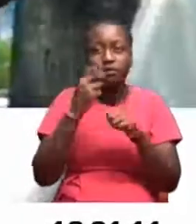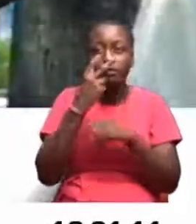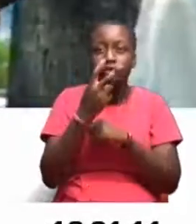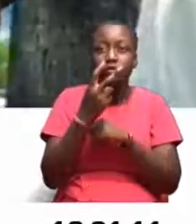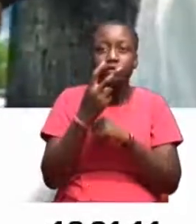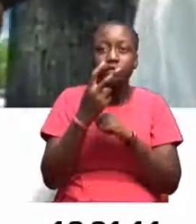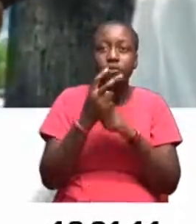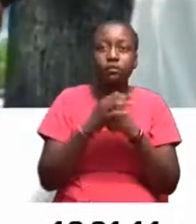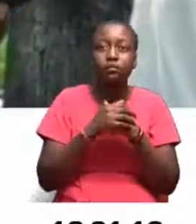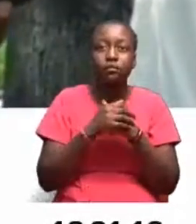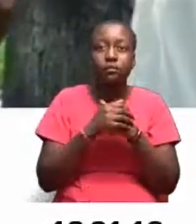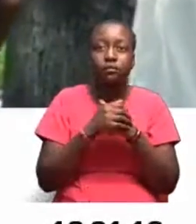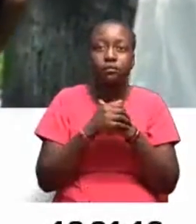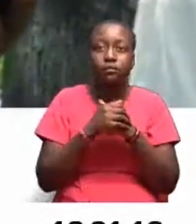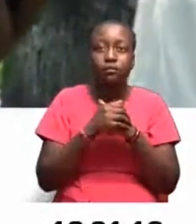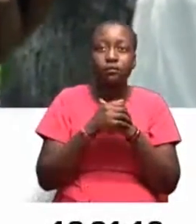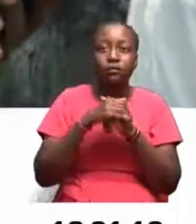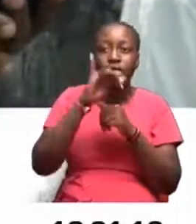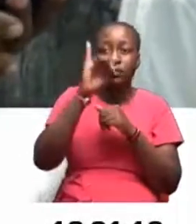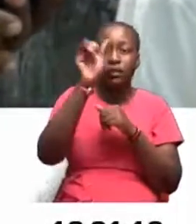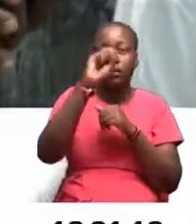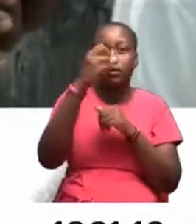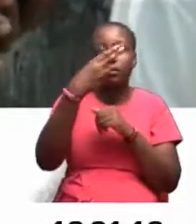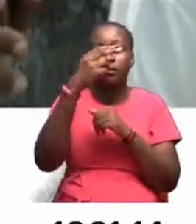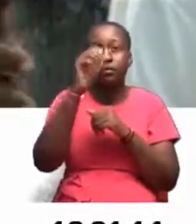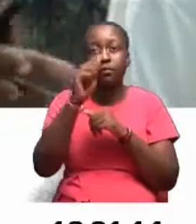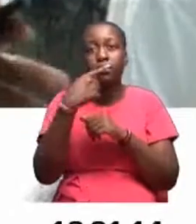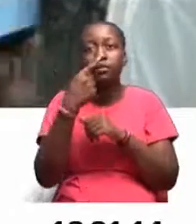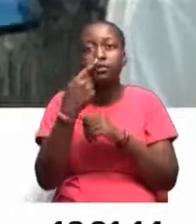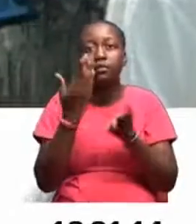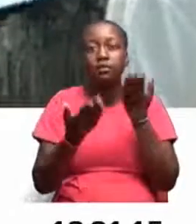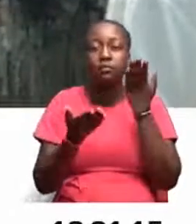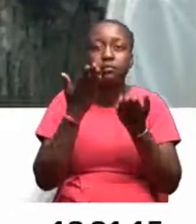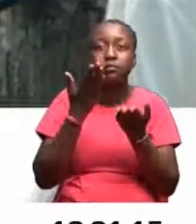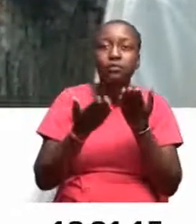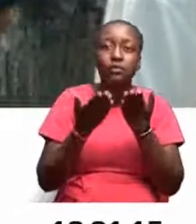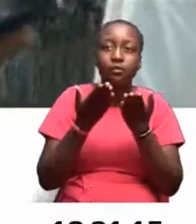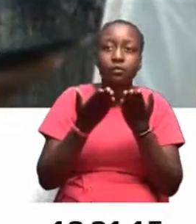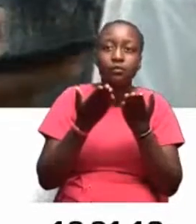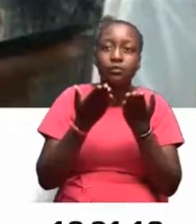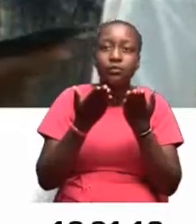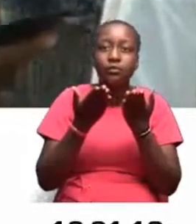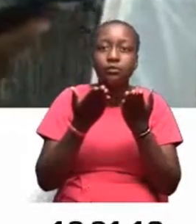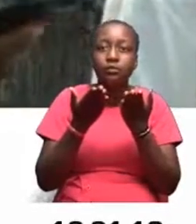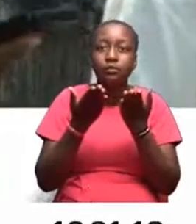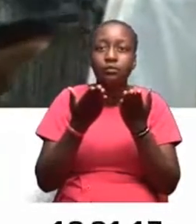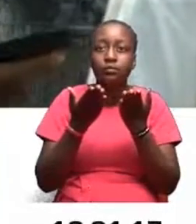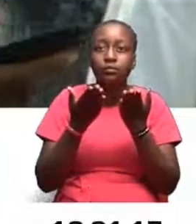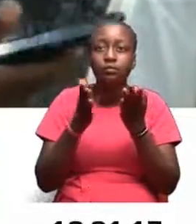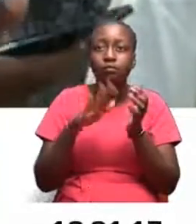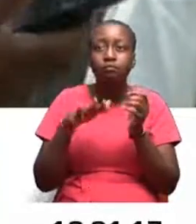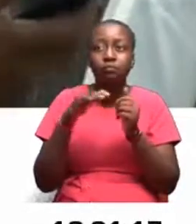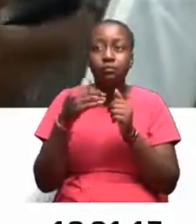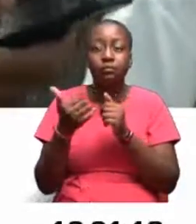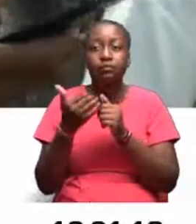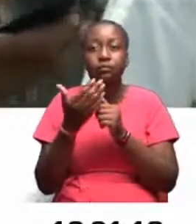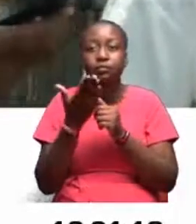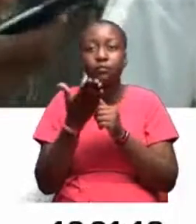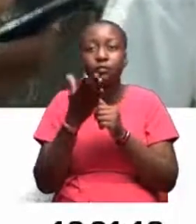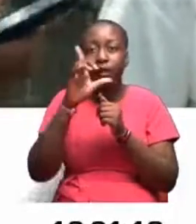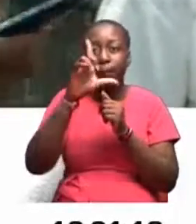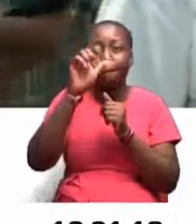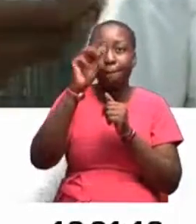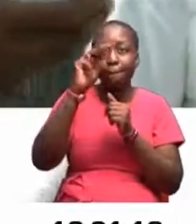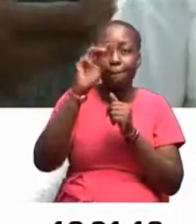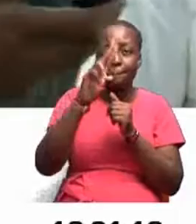Naye Aisha Omar Bonadi anasema pengine huenda kisa cha mauaji wa chifu wa Mwiyabogi katika kaunti ya Lamu na naibu wake ndio kikawa chanzo cha